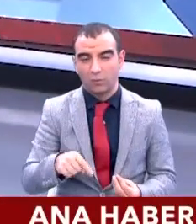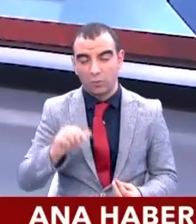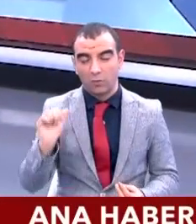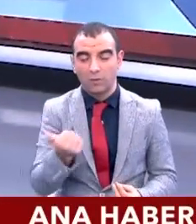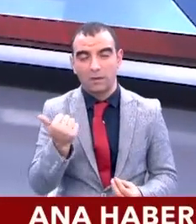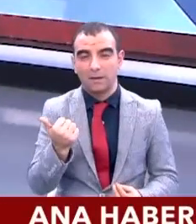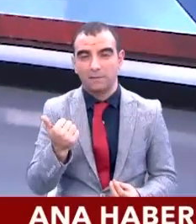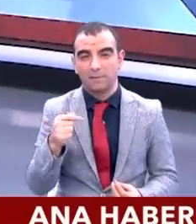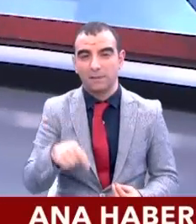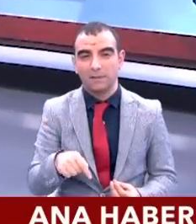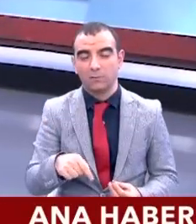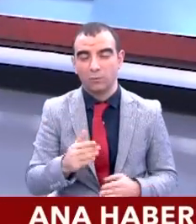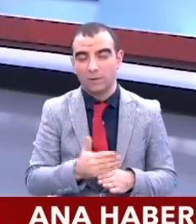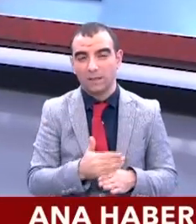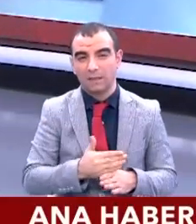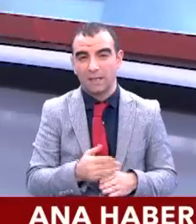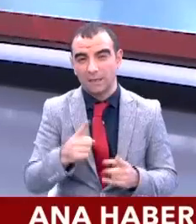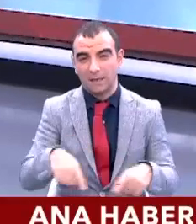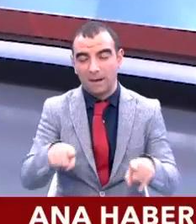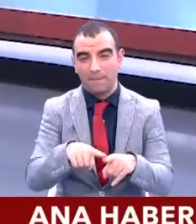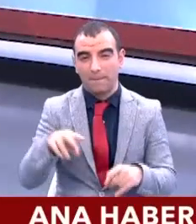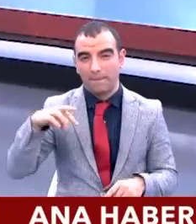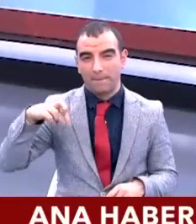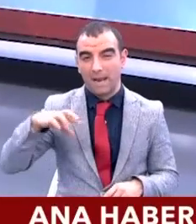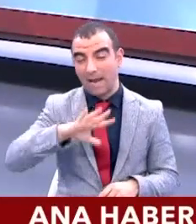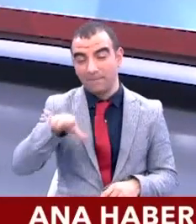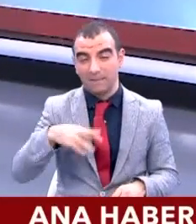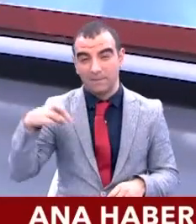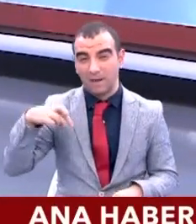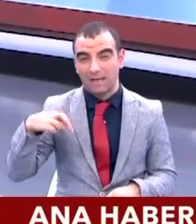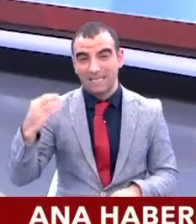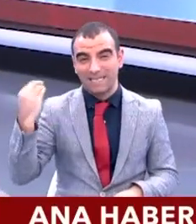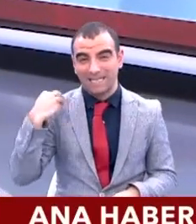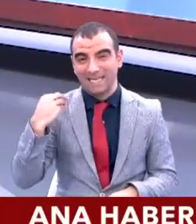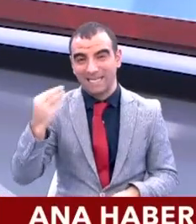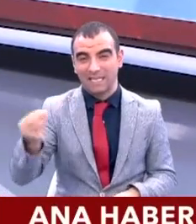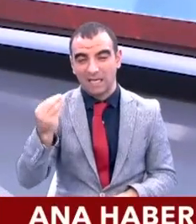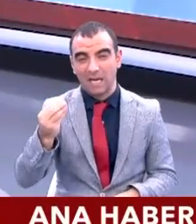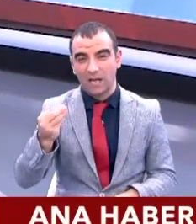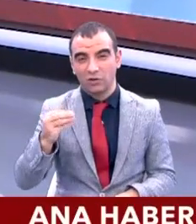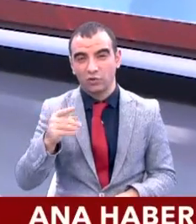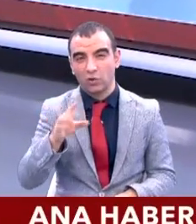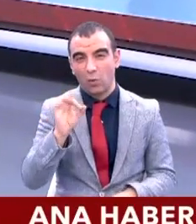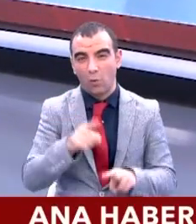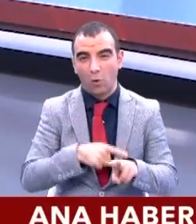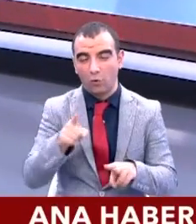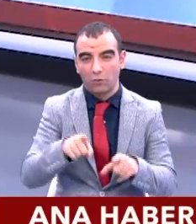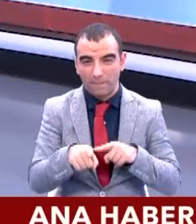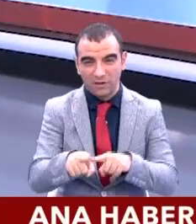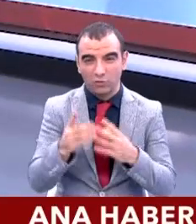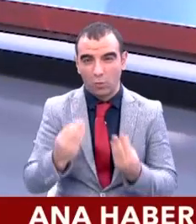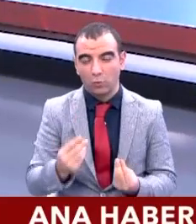Dolayısıyla ee bütün partilerin bu yeni nesil oylarının peşinde olduğunu zaten görüyoruz Cumhurbaşkanı